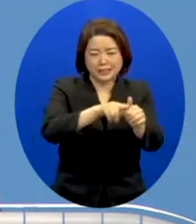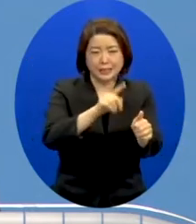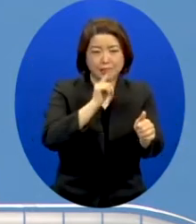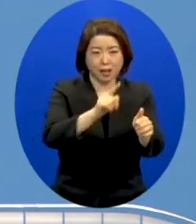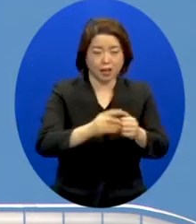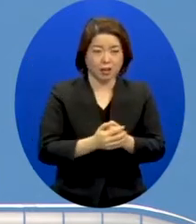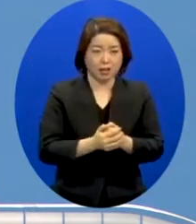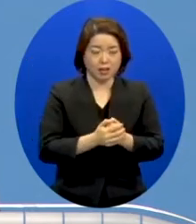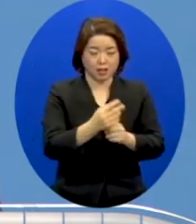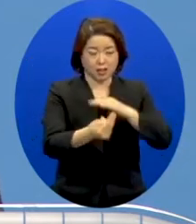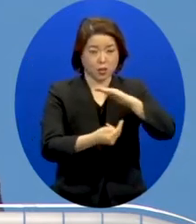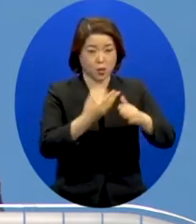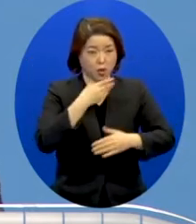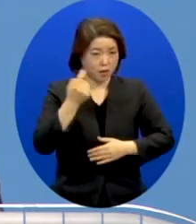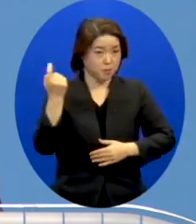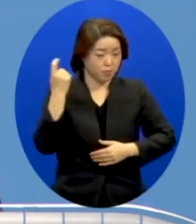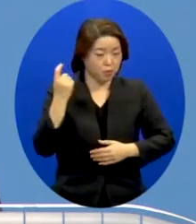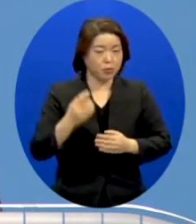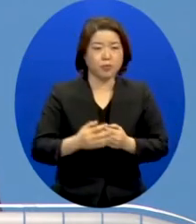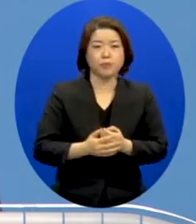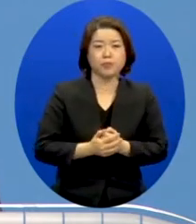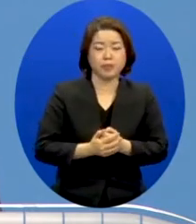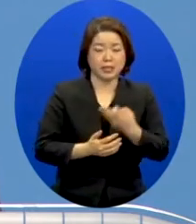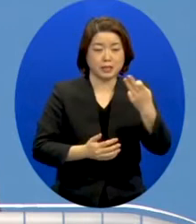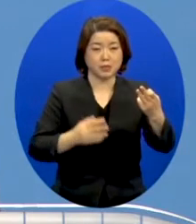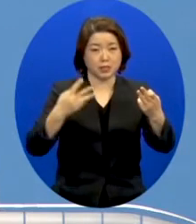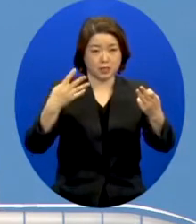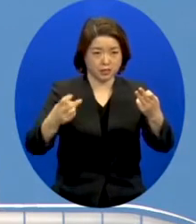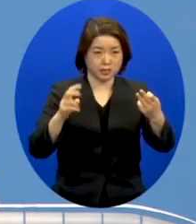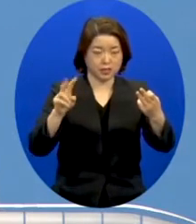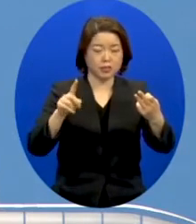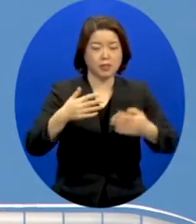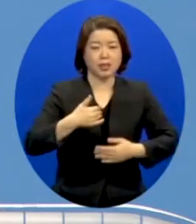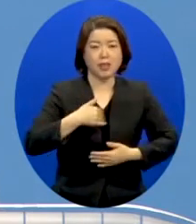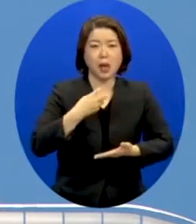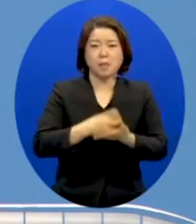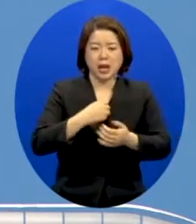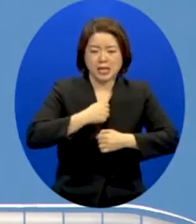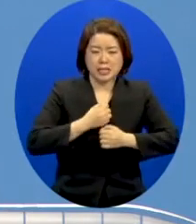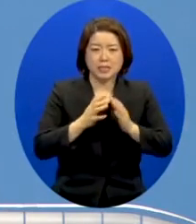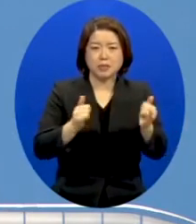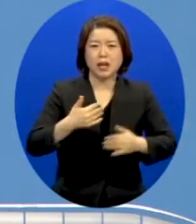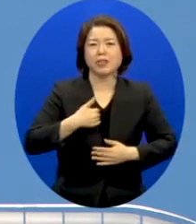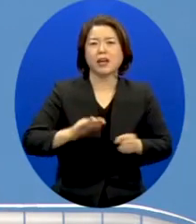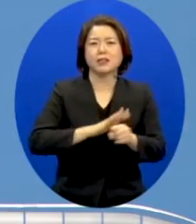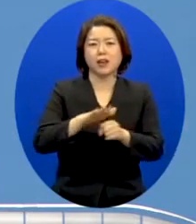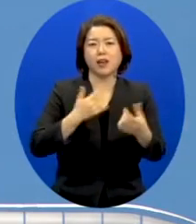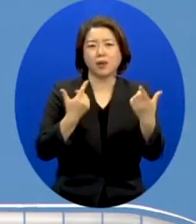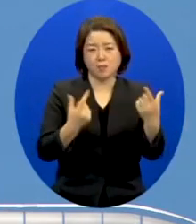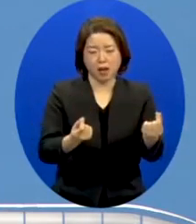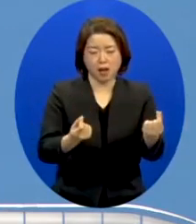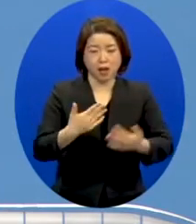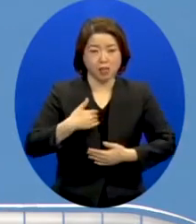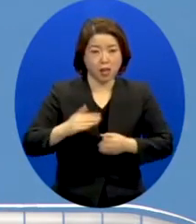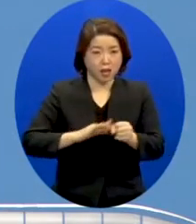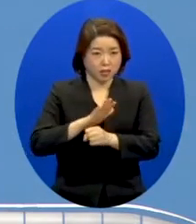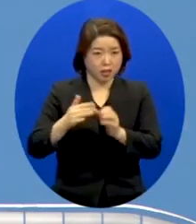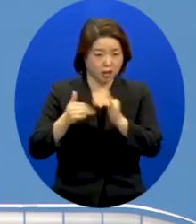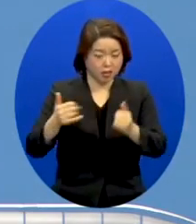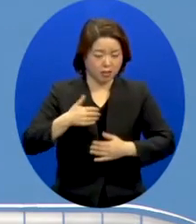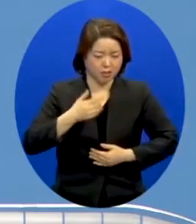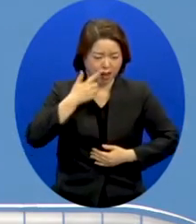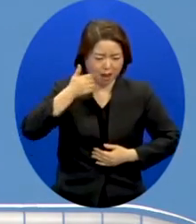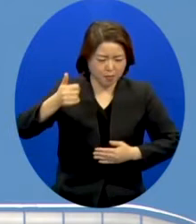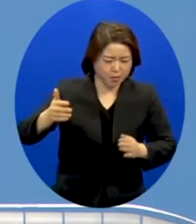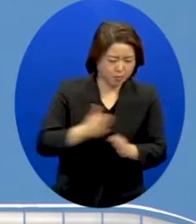요한복음 10장 21절에 나의 계명을 지키는 자라야 나를 사랑하는 자니 나를 사랑하는 자는 내 아버지께 사랑을